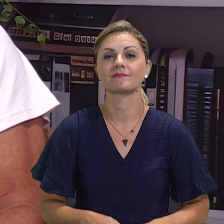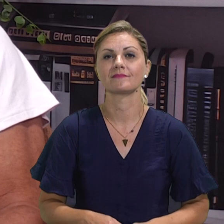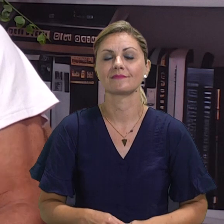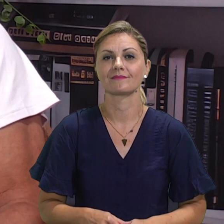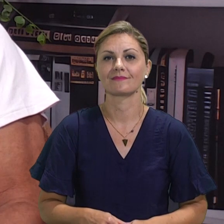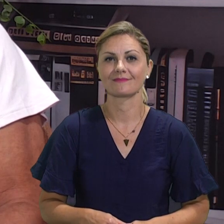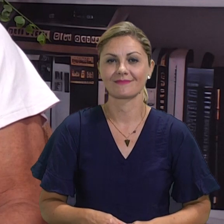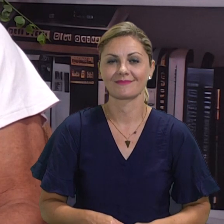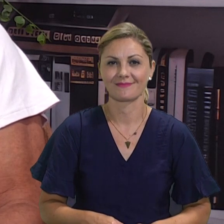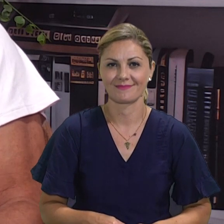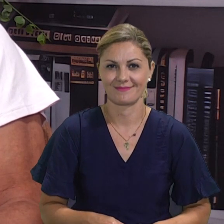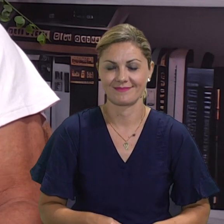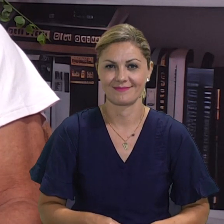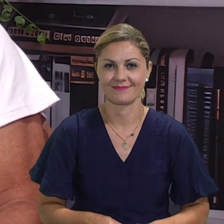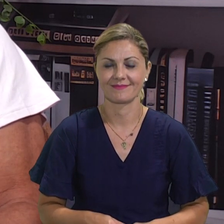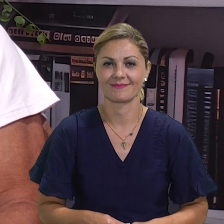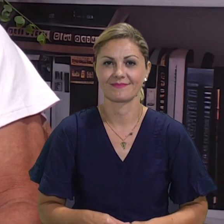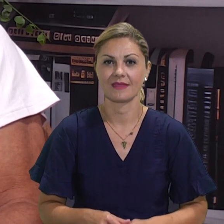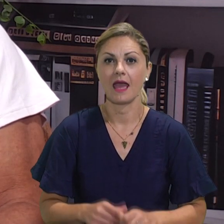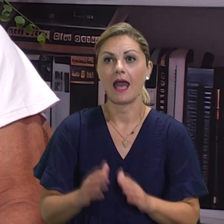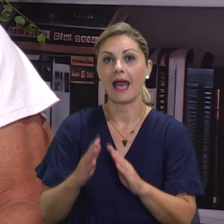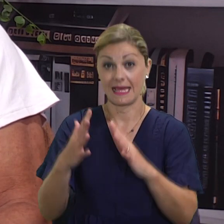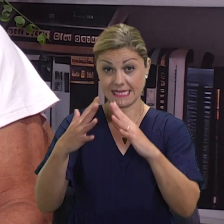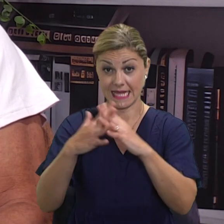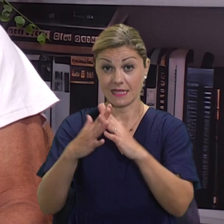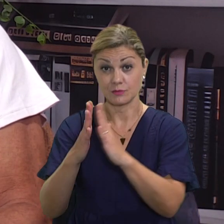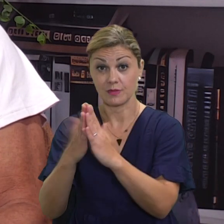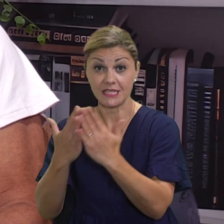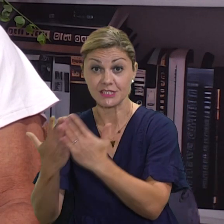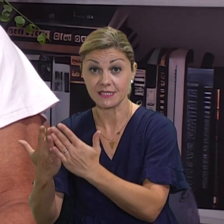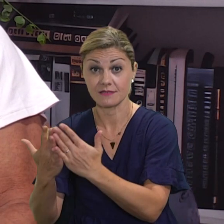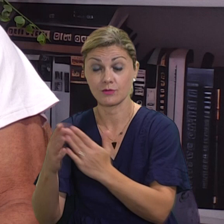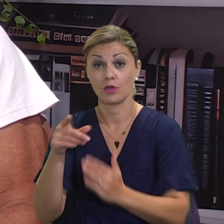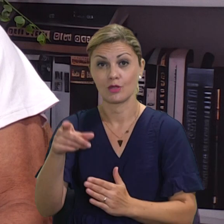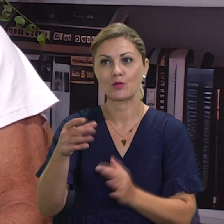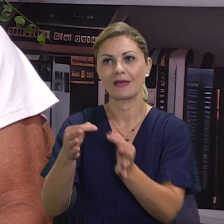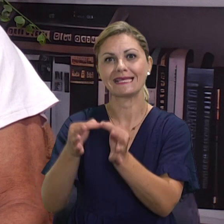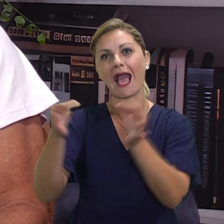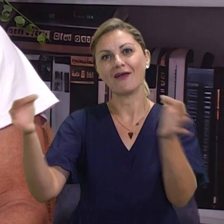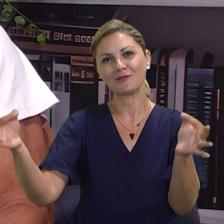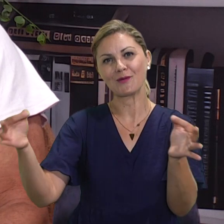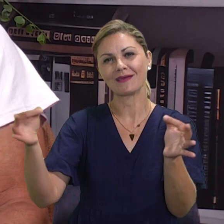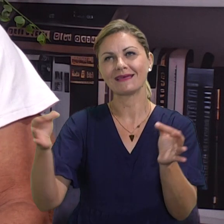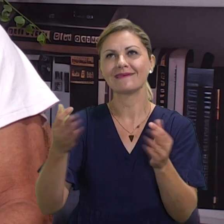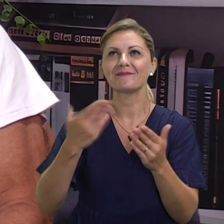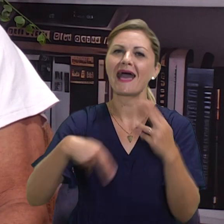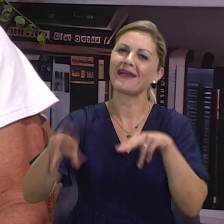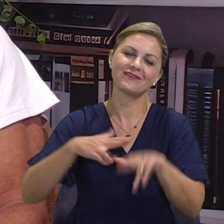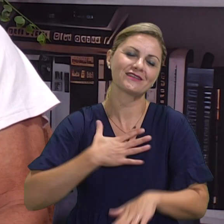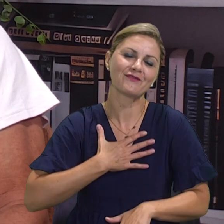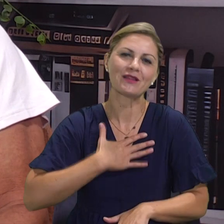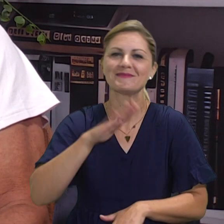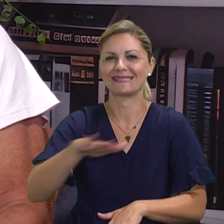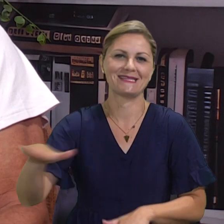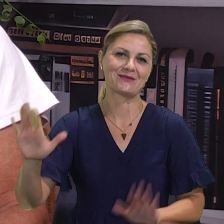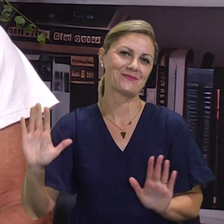se tu završi. A onda, govorim vam opet u toj u Marka Marulića u knjižnici, najdraži su mi nastupi to s